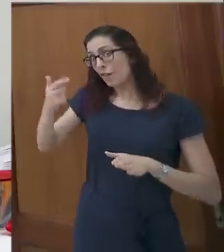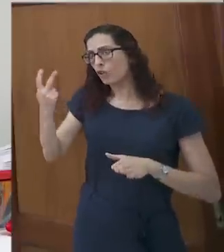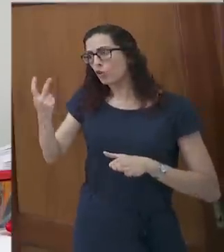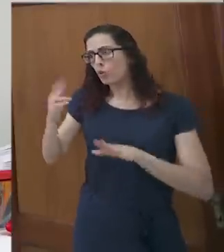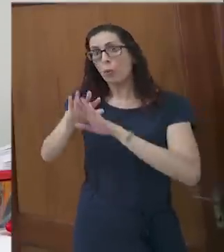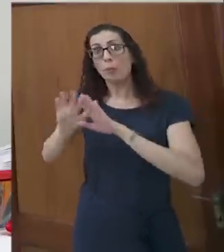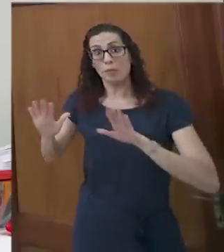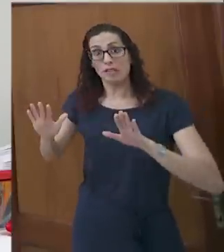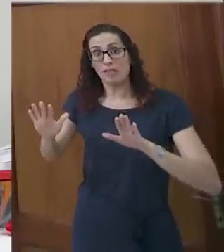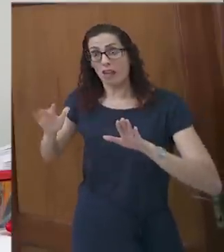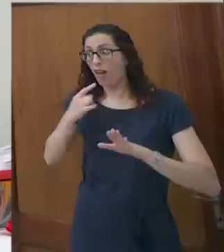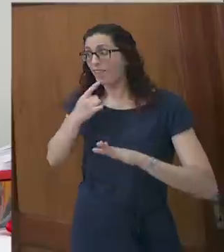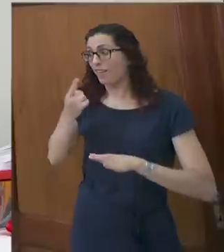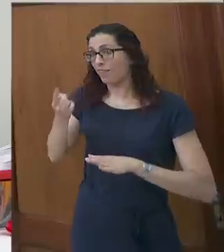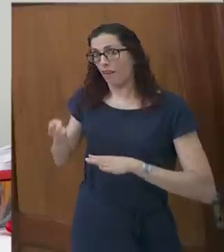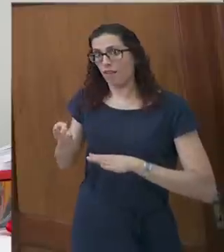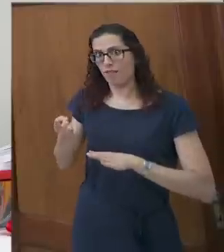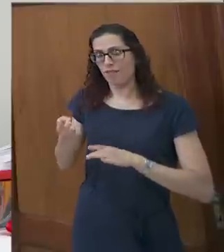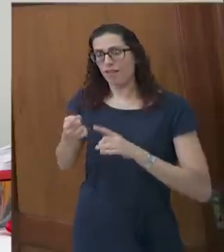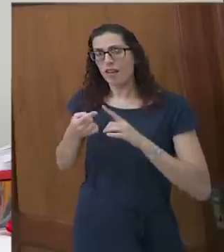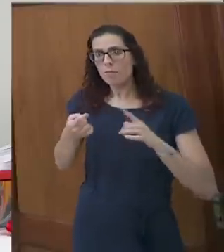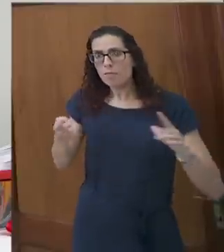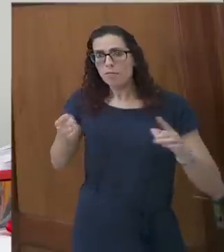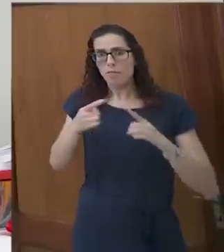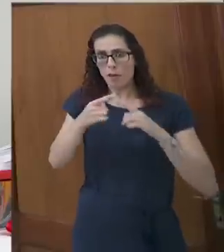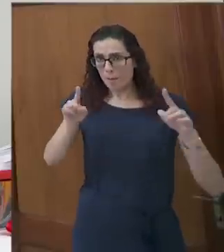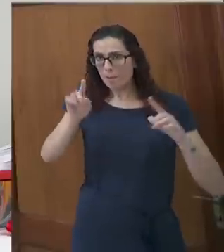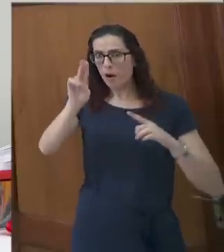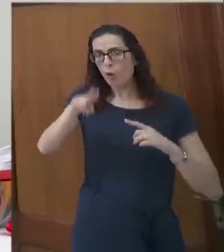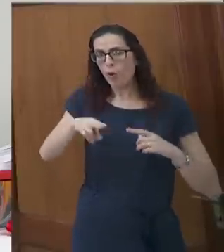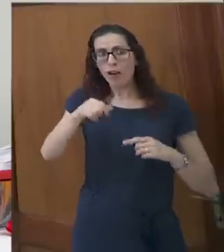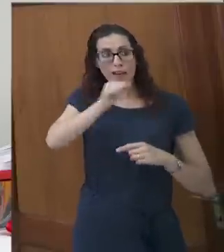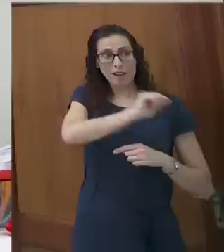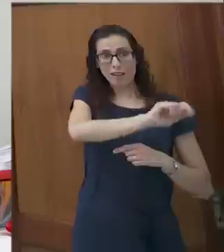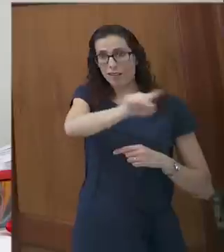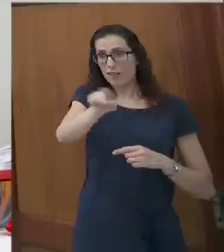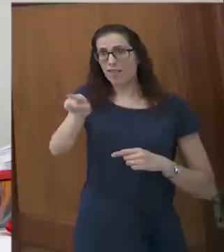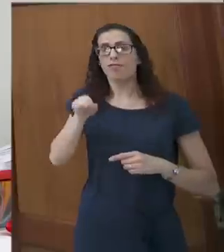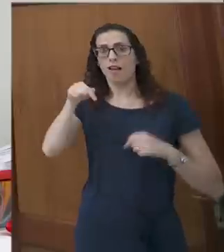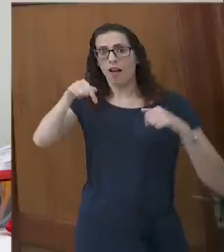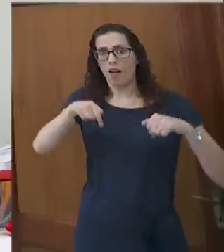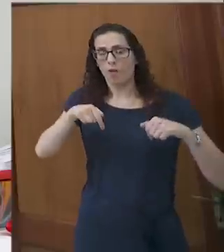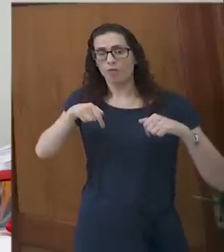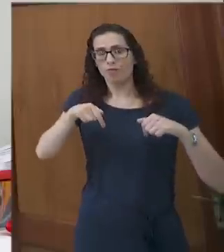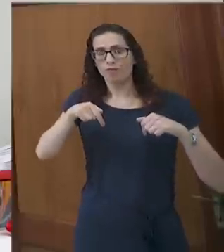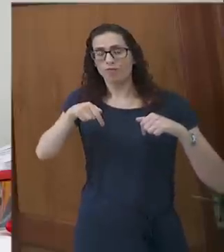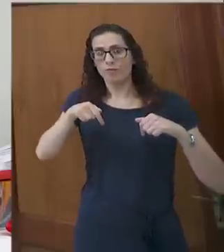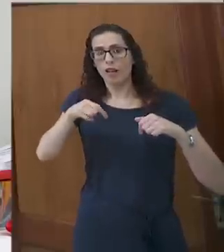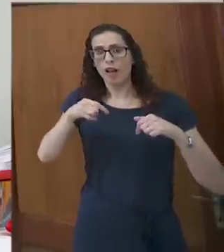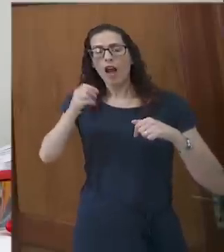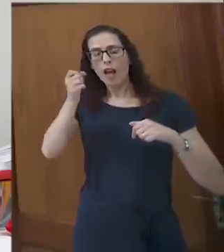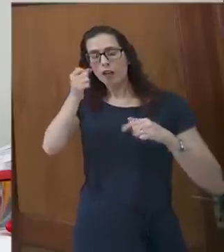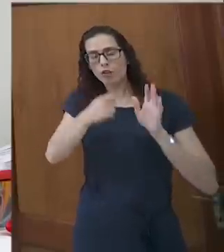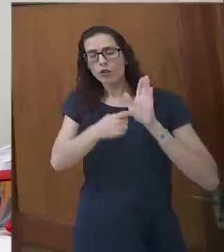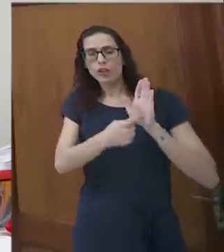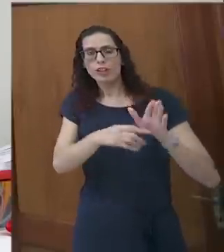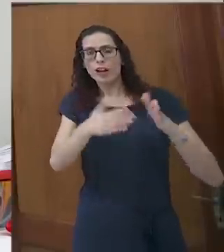illum jurina kif għandha tkun l-attitudni tagħna